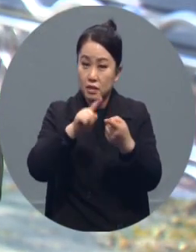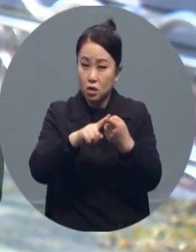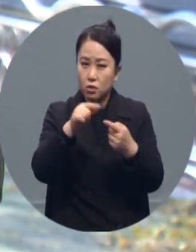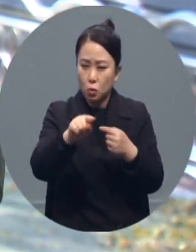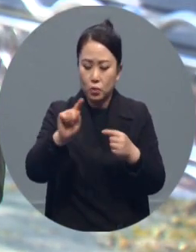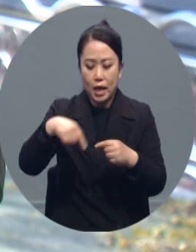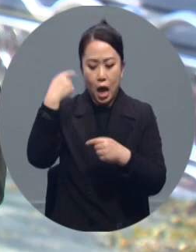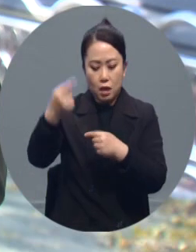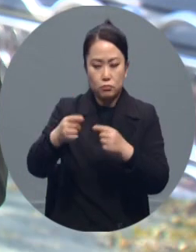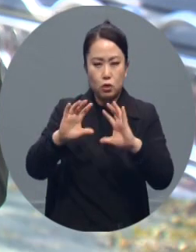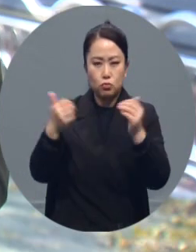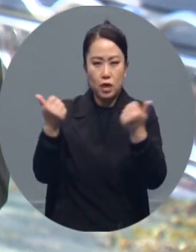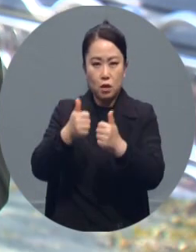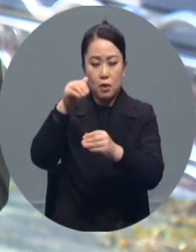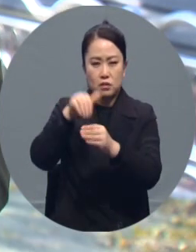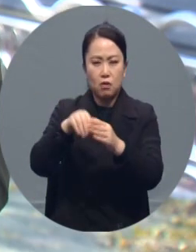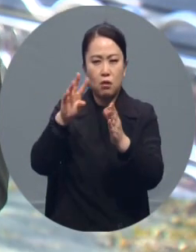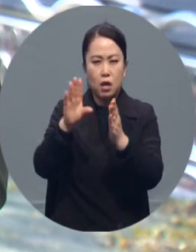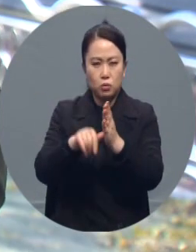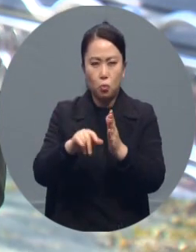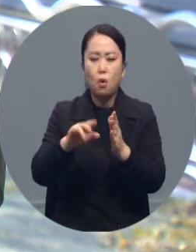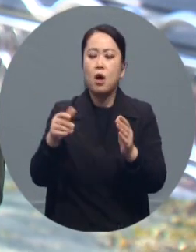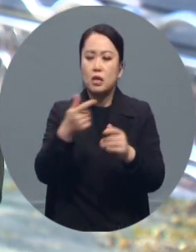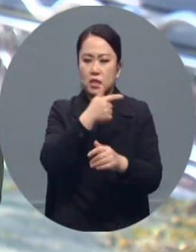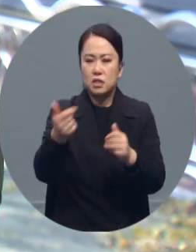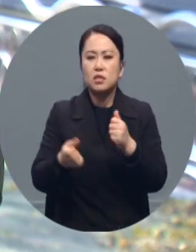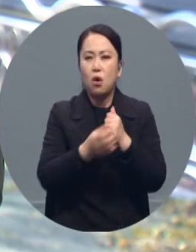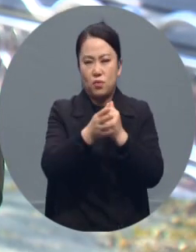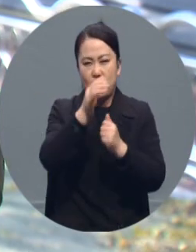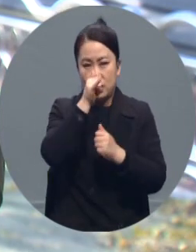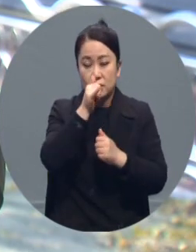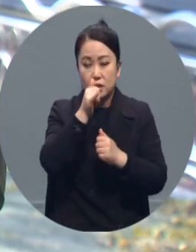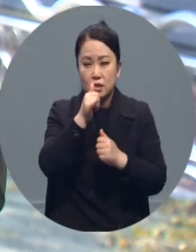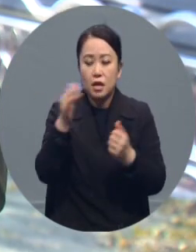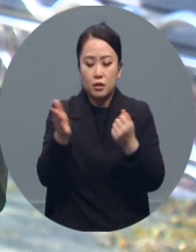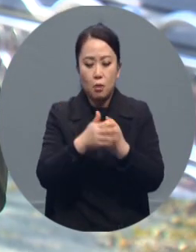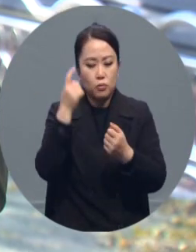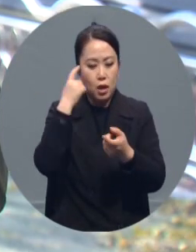있다는 점에서 지역 정과의 관심이 커지고 있습니다. MBC 뉴스 민성빈입니다.